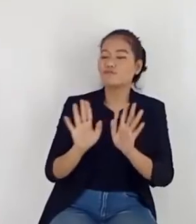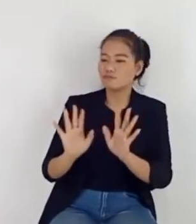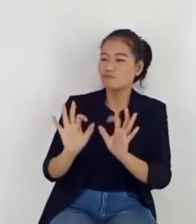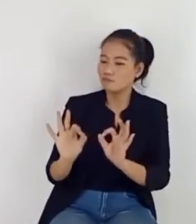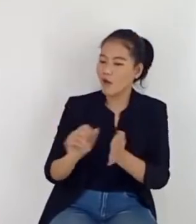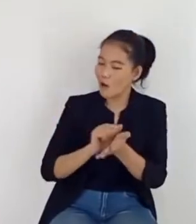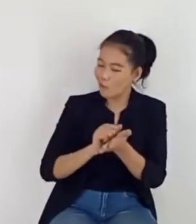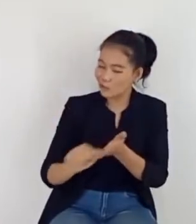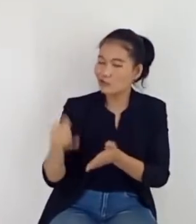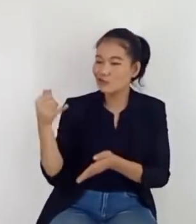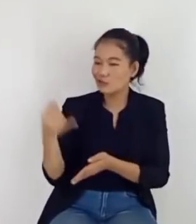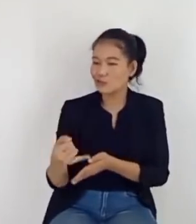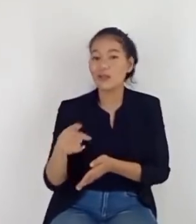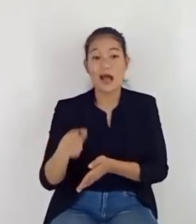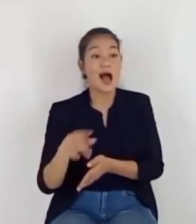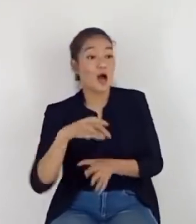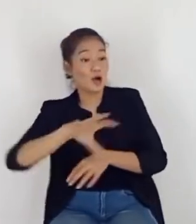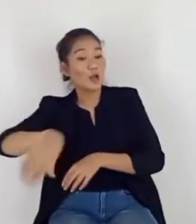legalah hati